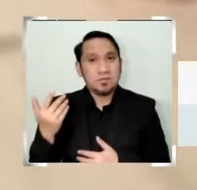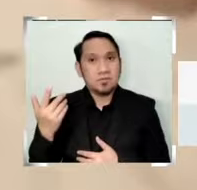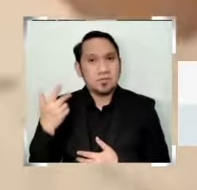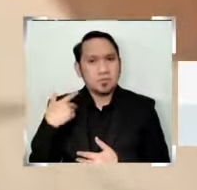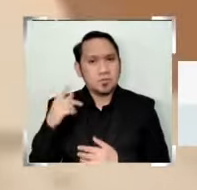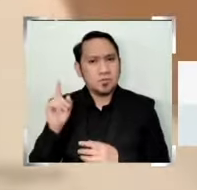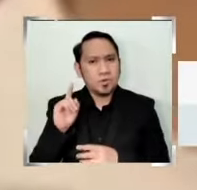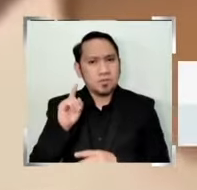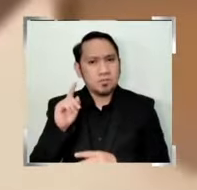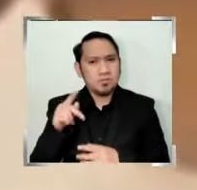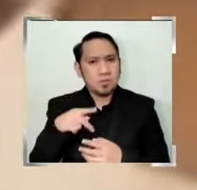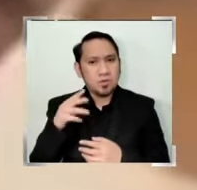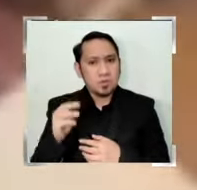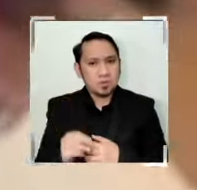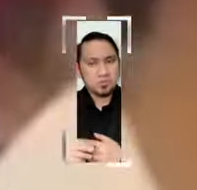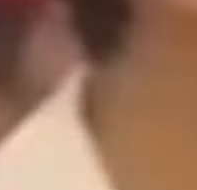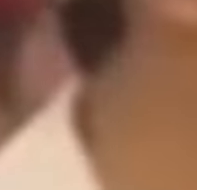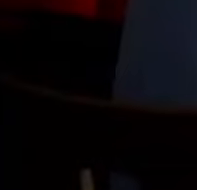at Vagabond.